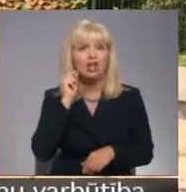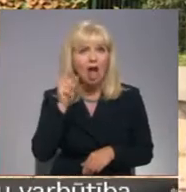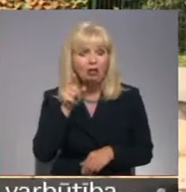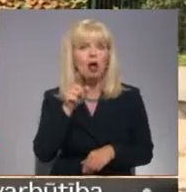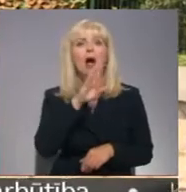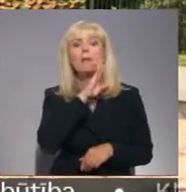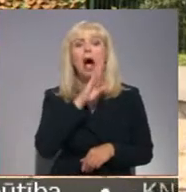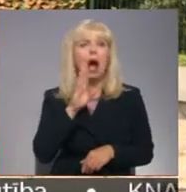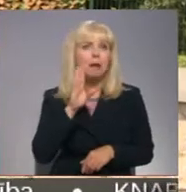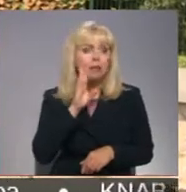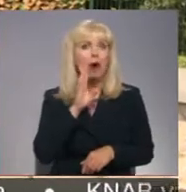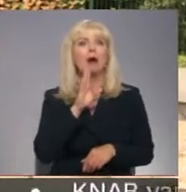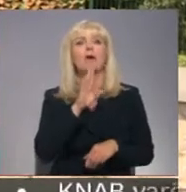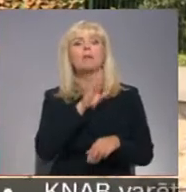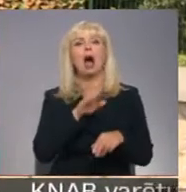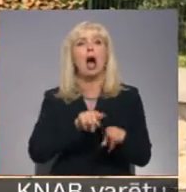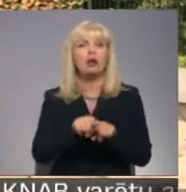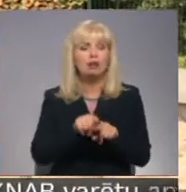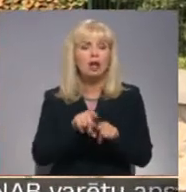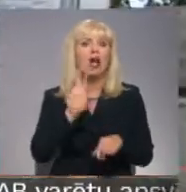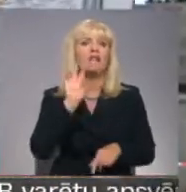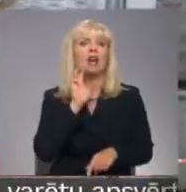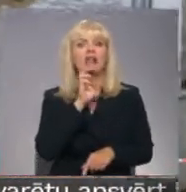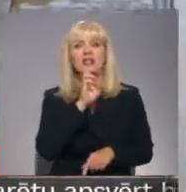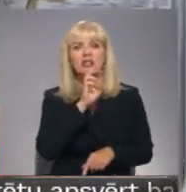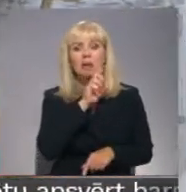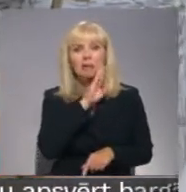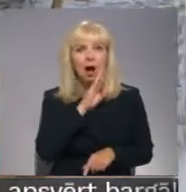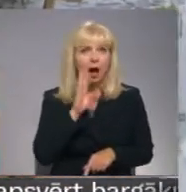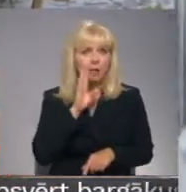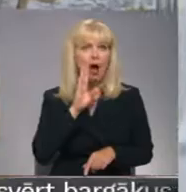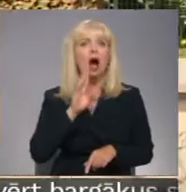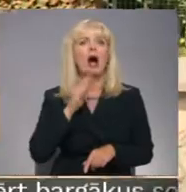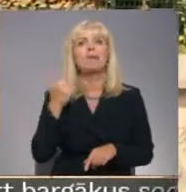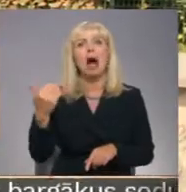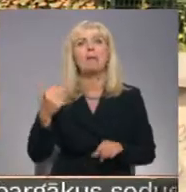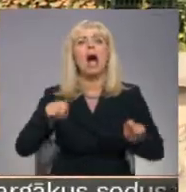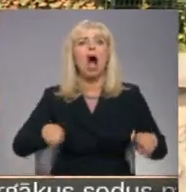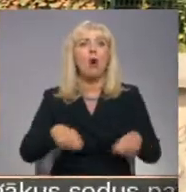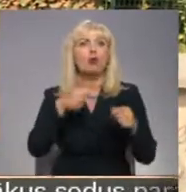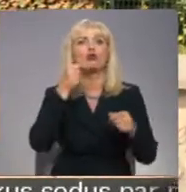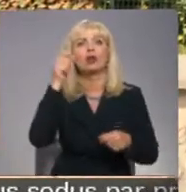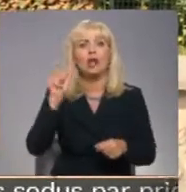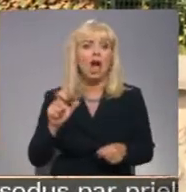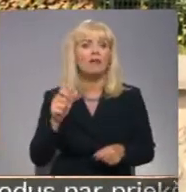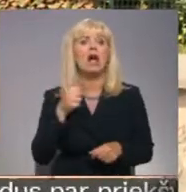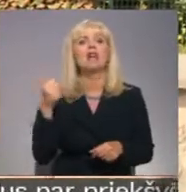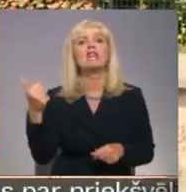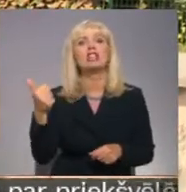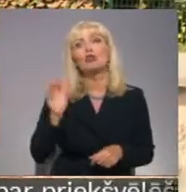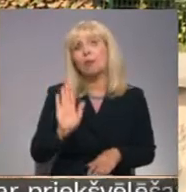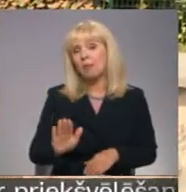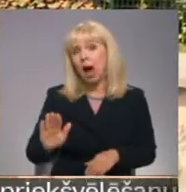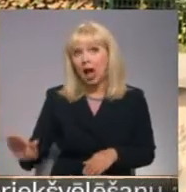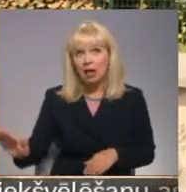mammas māsu, veco mammai, audžu tēvu. Mēs esam viņu bērni,